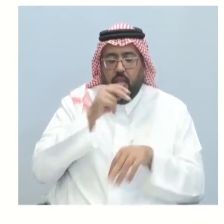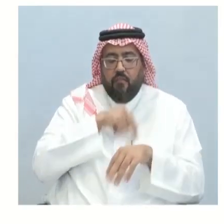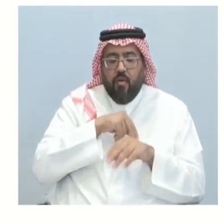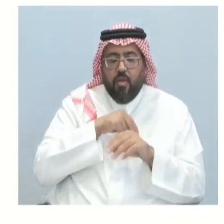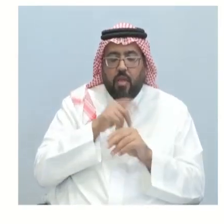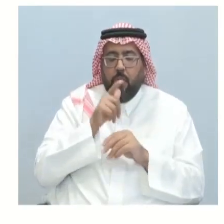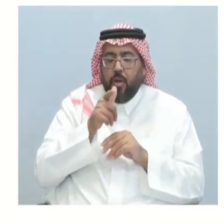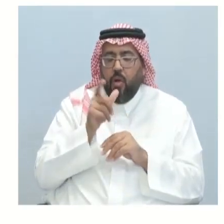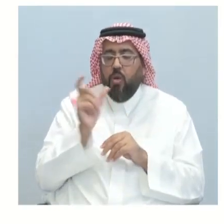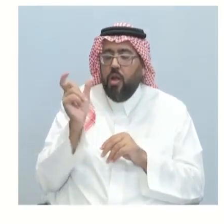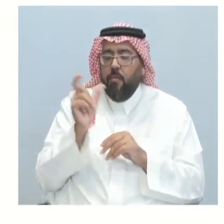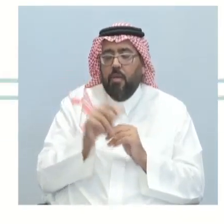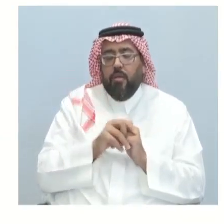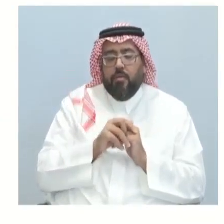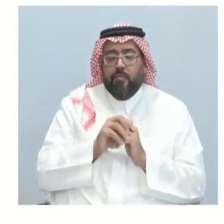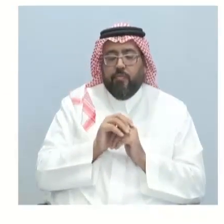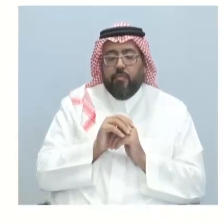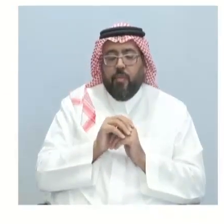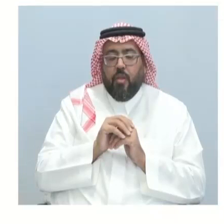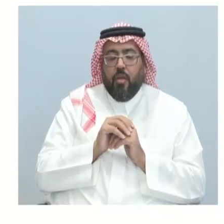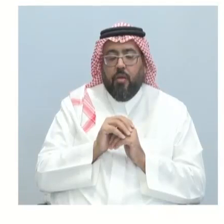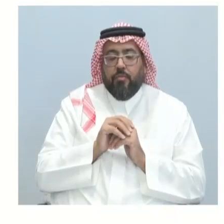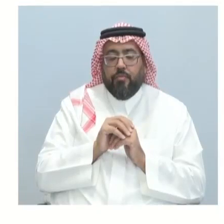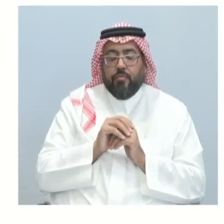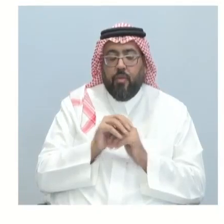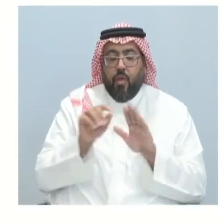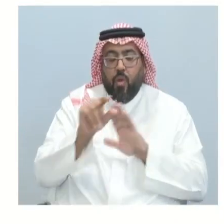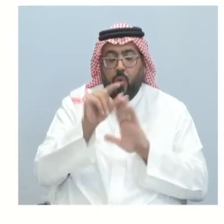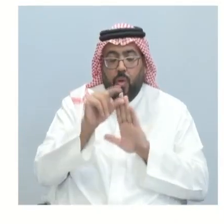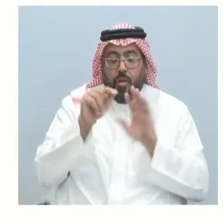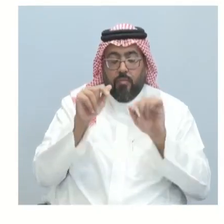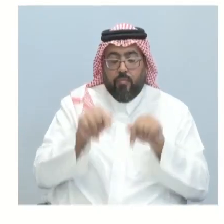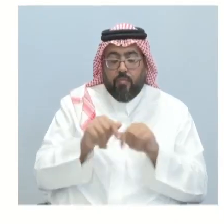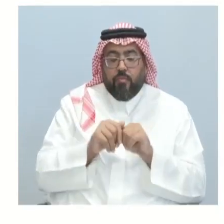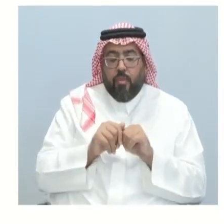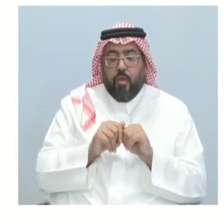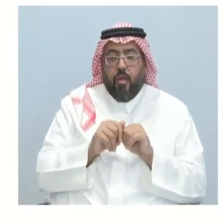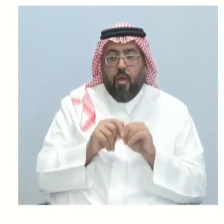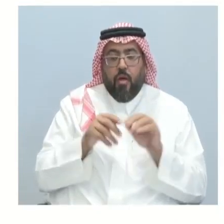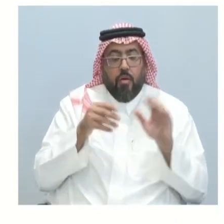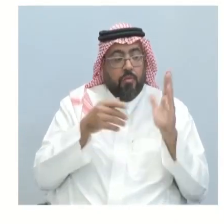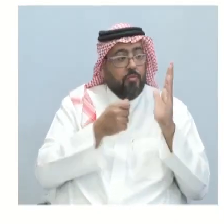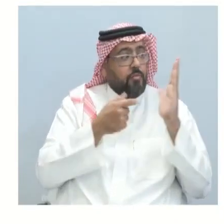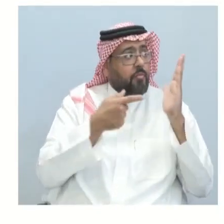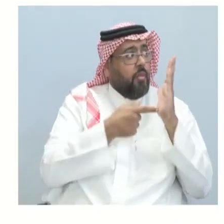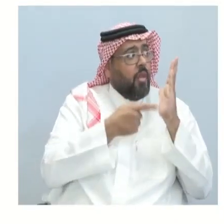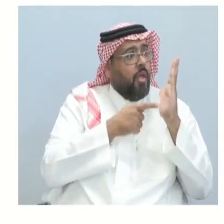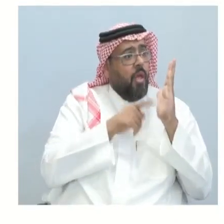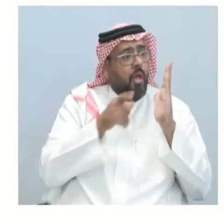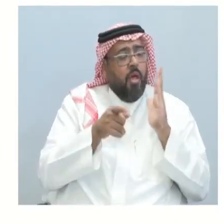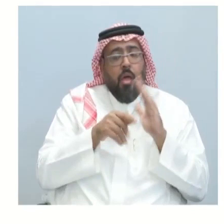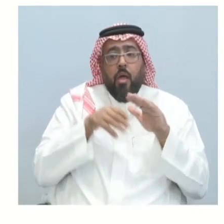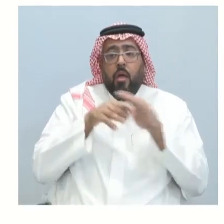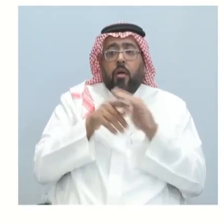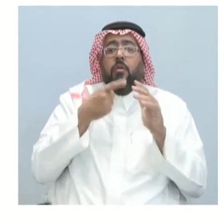من الاحاديث طيب ابنائي هذا هو عنوان درسنا وهذا هو رابط الدرس الرقمي